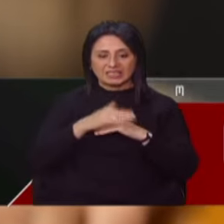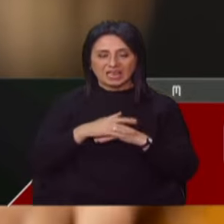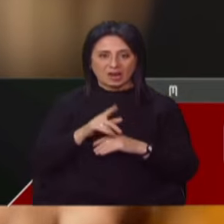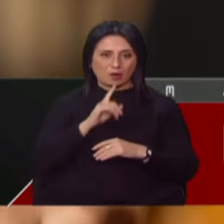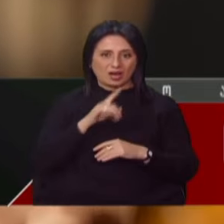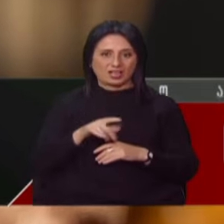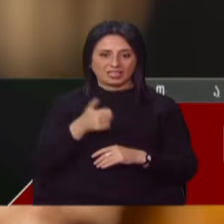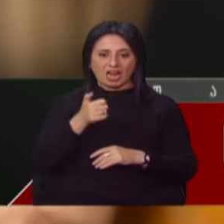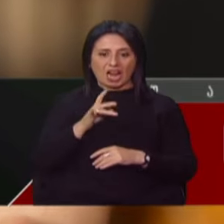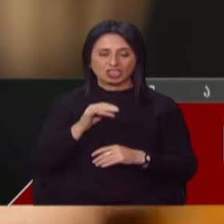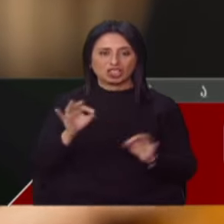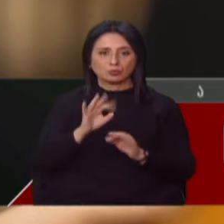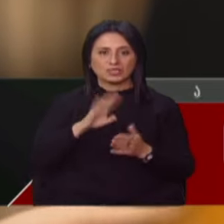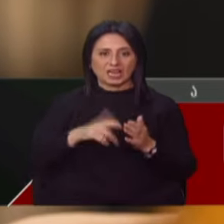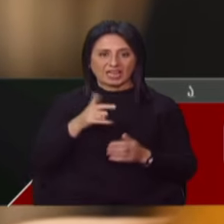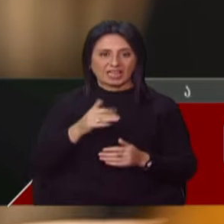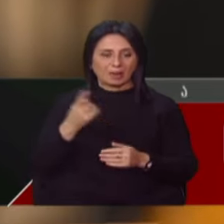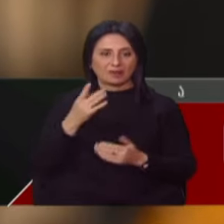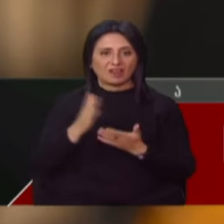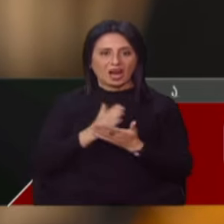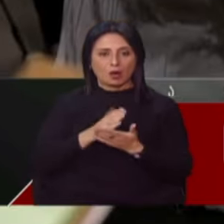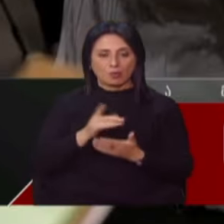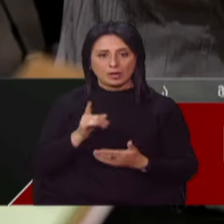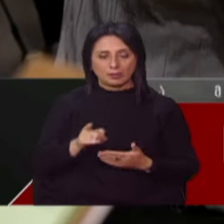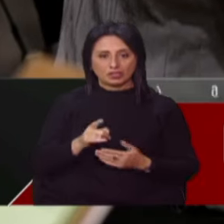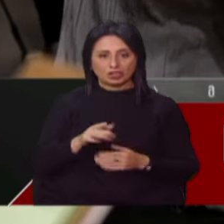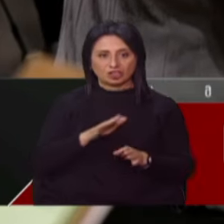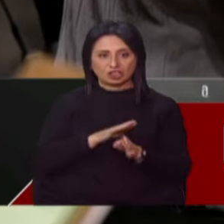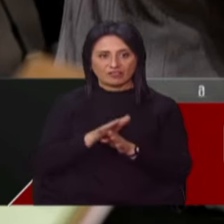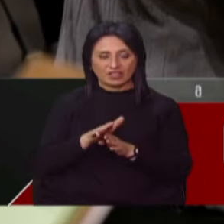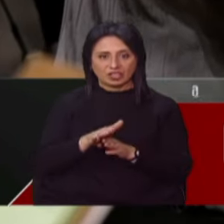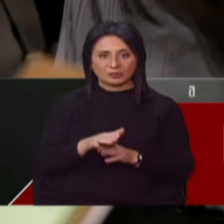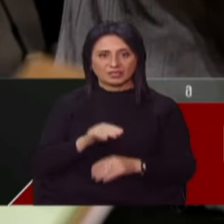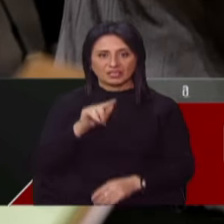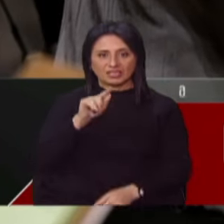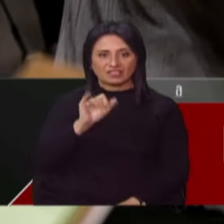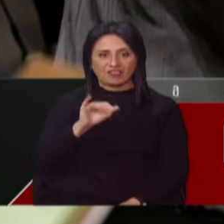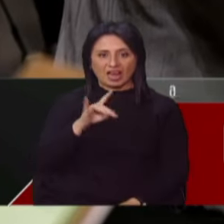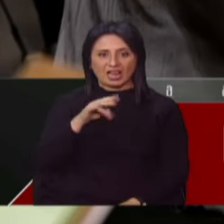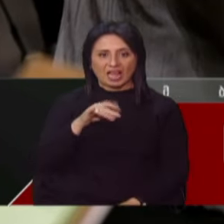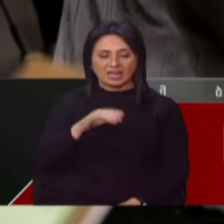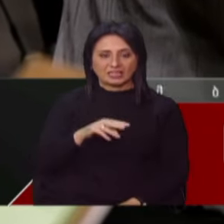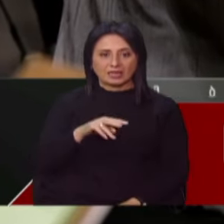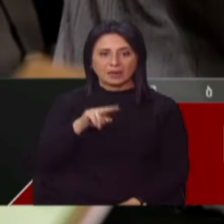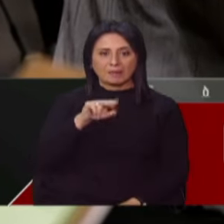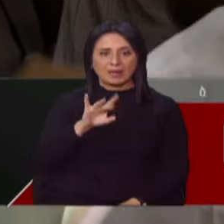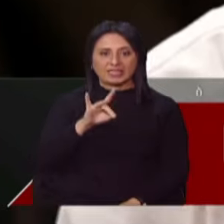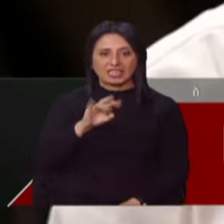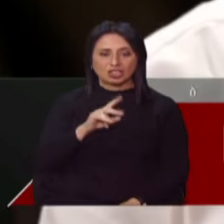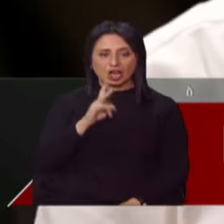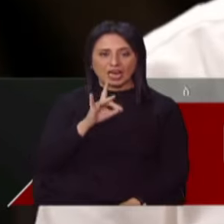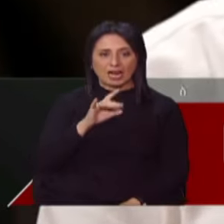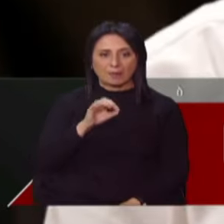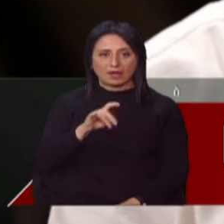იქნებოდა გიაყანჩელის მუსიკის გარეშე. Პირველ განყოფილებაში შევასრულებს Twilights მადარა პეტერსონესთან და გიდონ